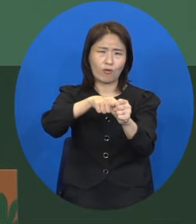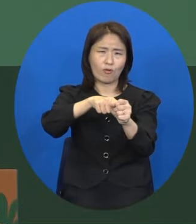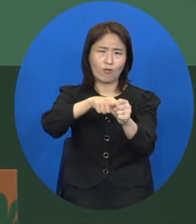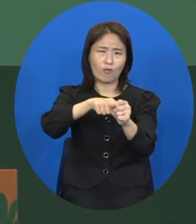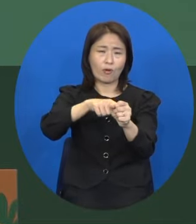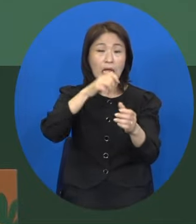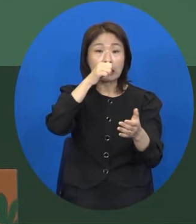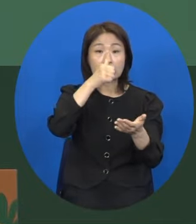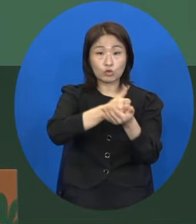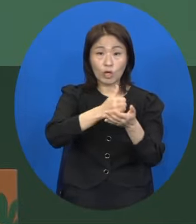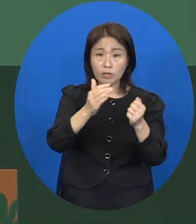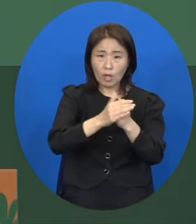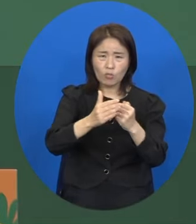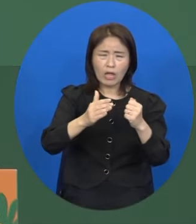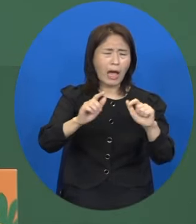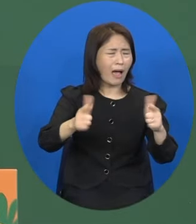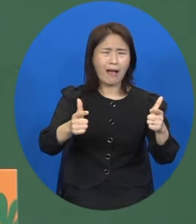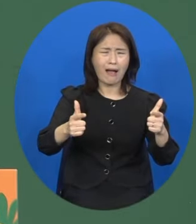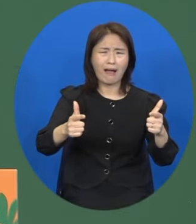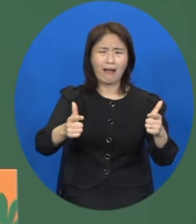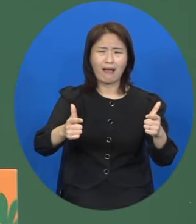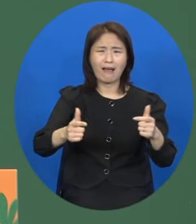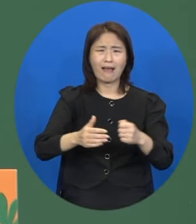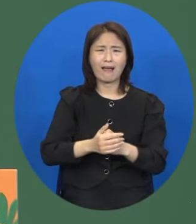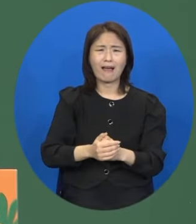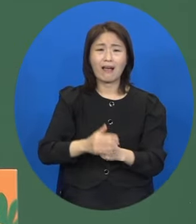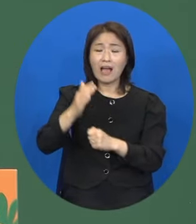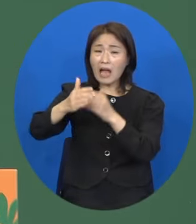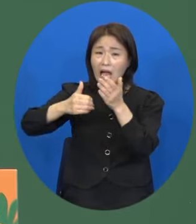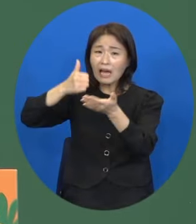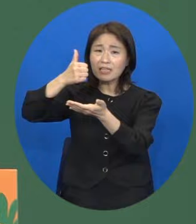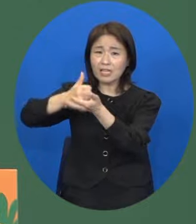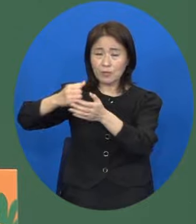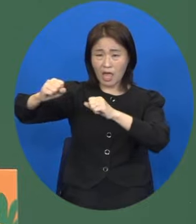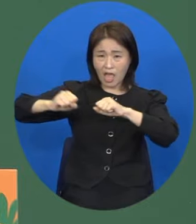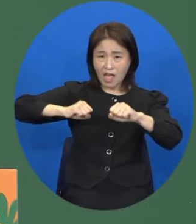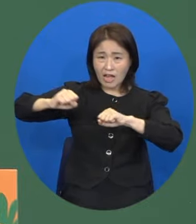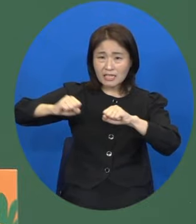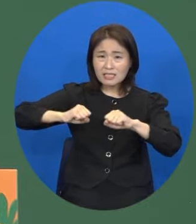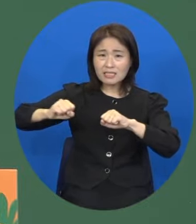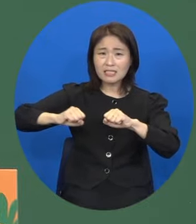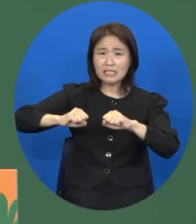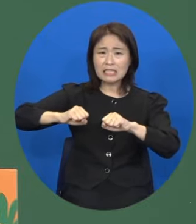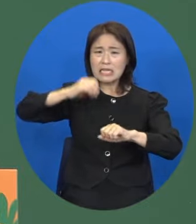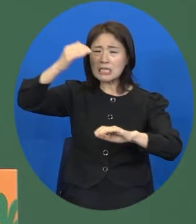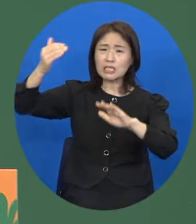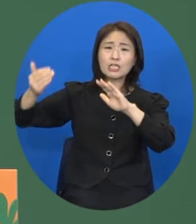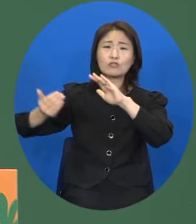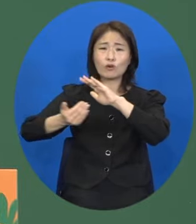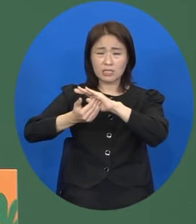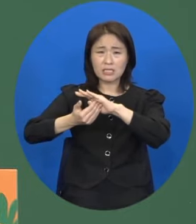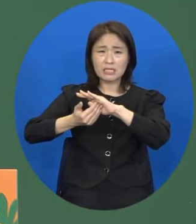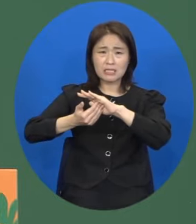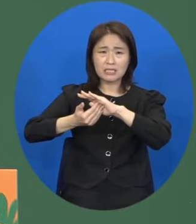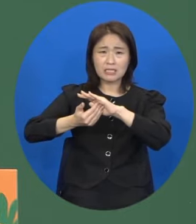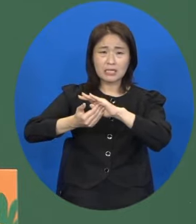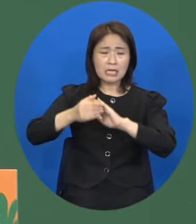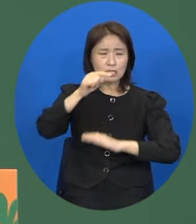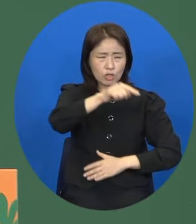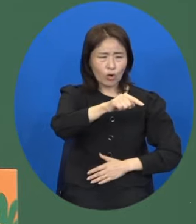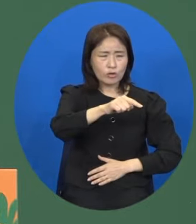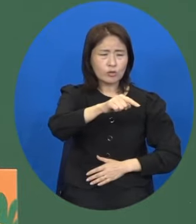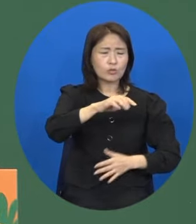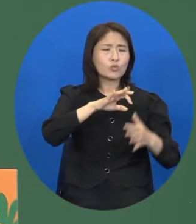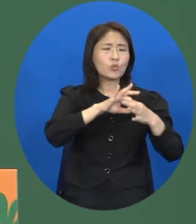죄 때문이 아니라는 겁니다. 하나님께서 행하시는 일들을 그를 통해 보여주고자